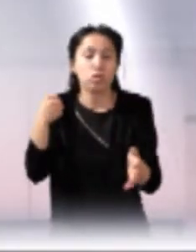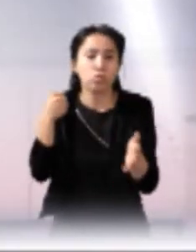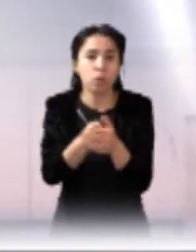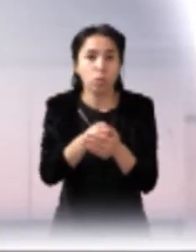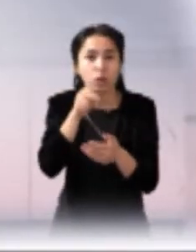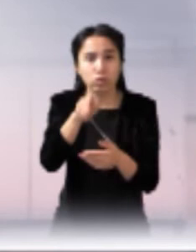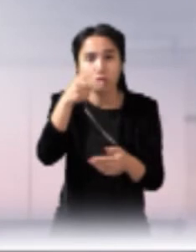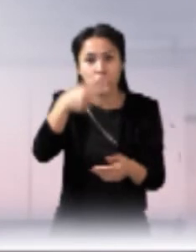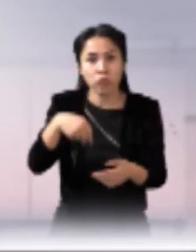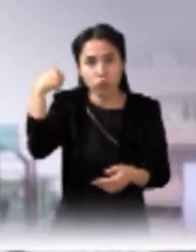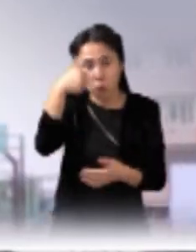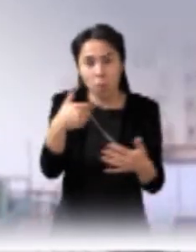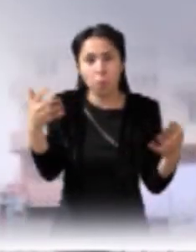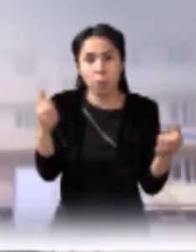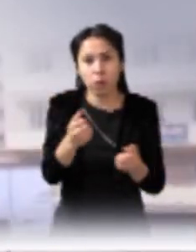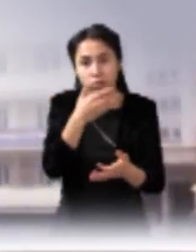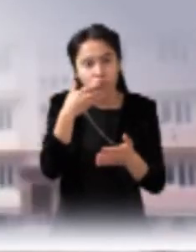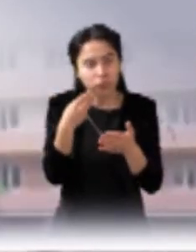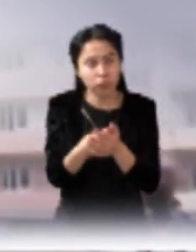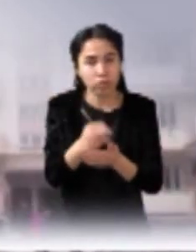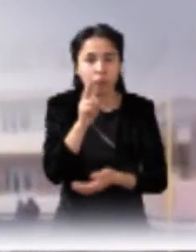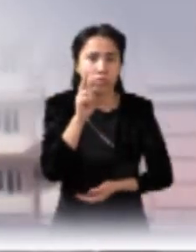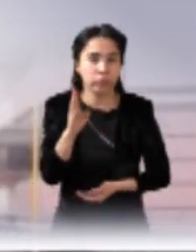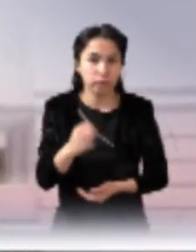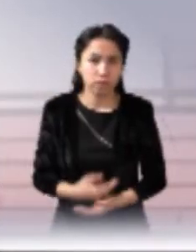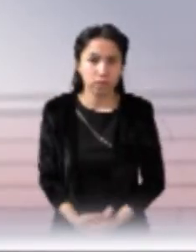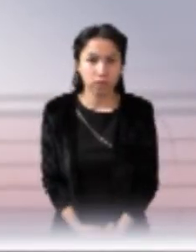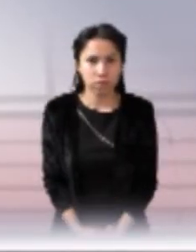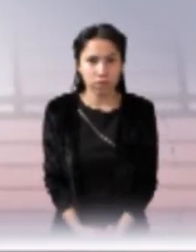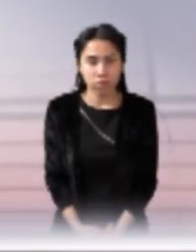получат собственное жилье. Куляш Мурзакова, Шенгисхан Кенисхан, 77 News.